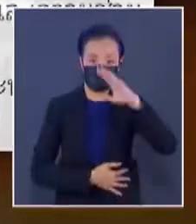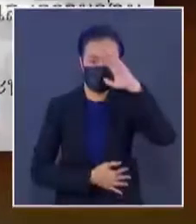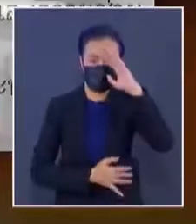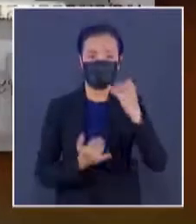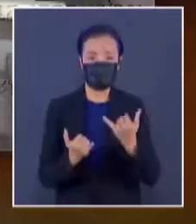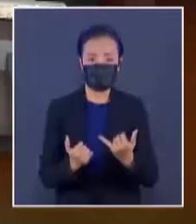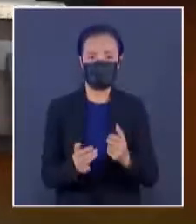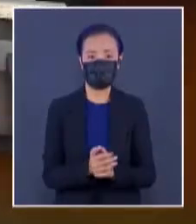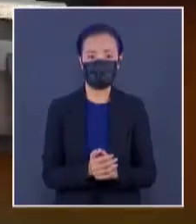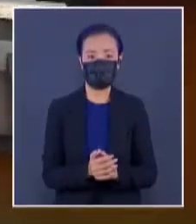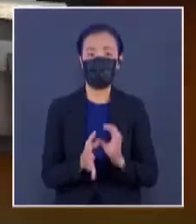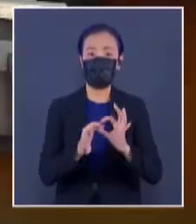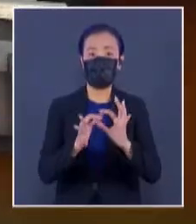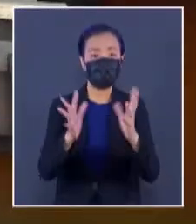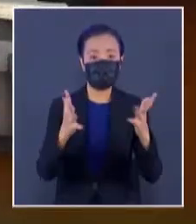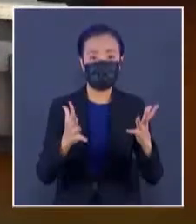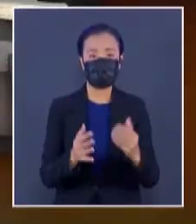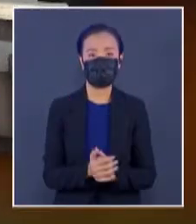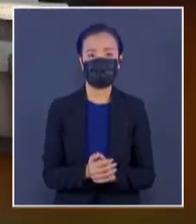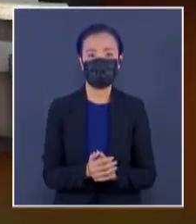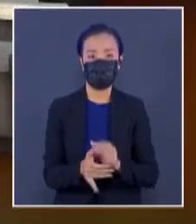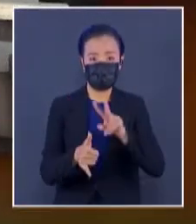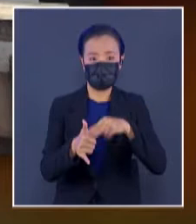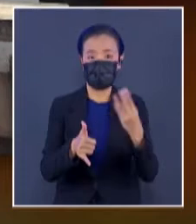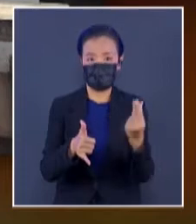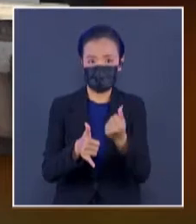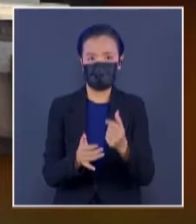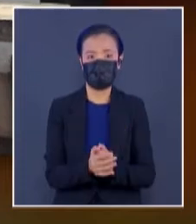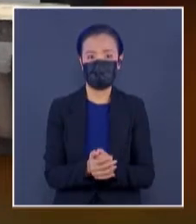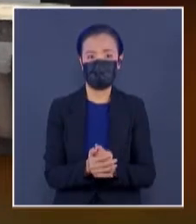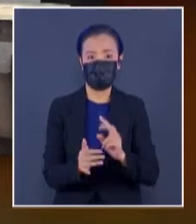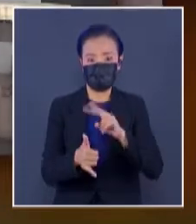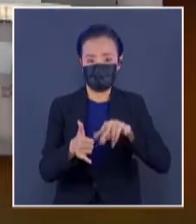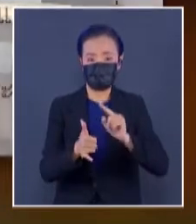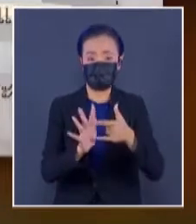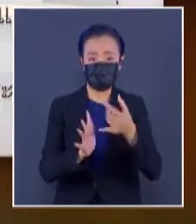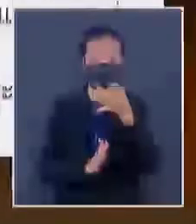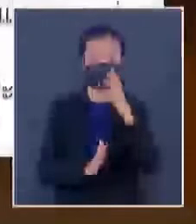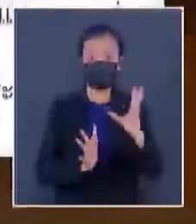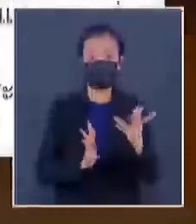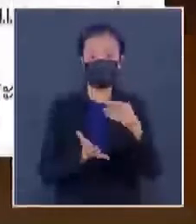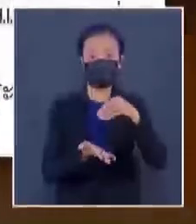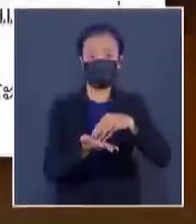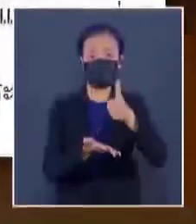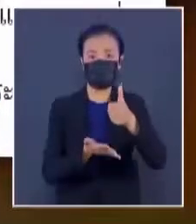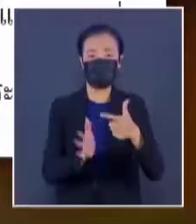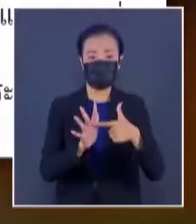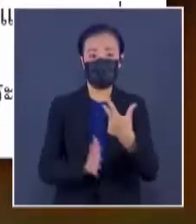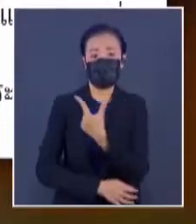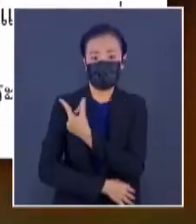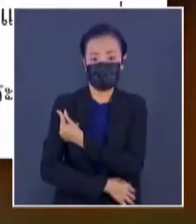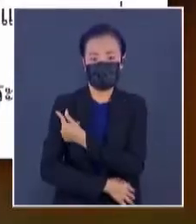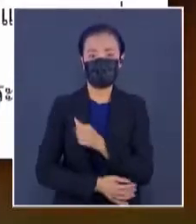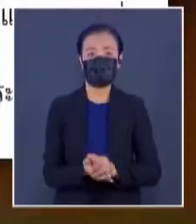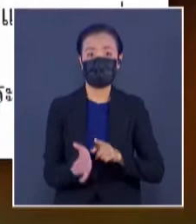ดารณีนุชนะคะก็ไม่มีอะไรน่าเป็นห่วงแล้วค่ะเพราะว่าตรวจจะเร็วจะต้องรักษาเร็วนะคะที่สำคัญโชคดีที่ได้รับวัคซีนแล้ว